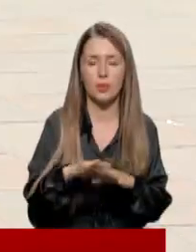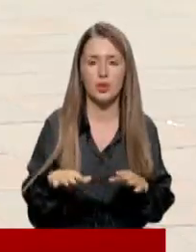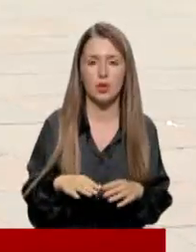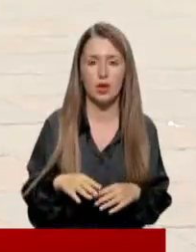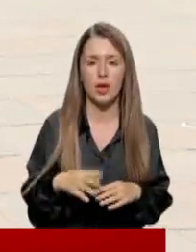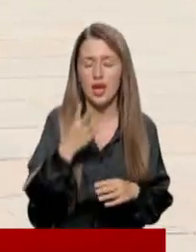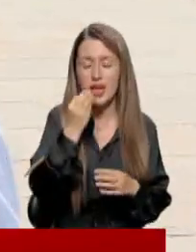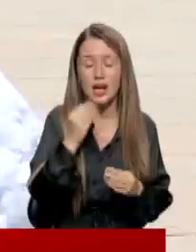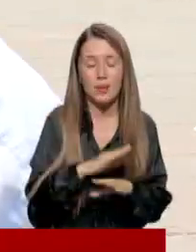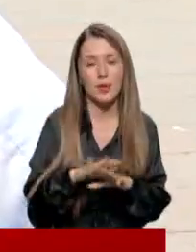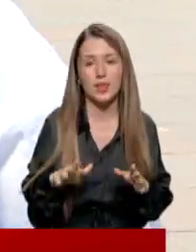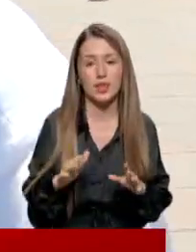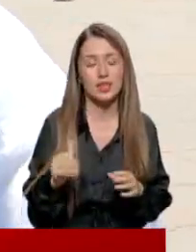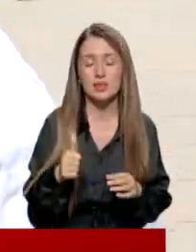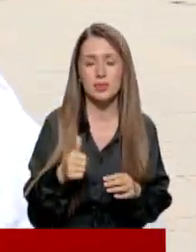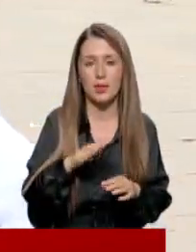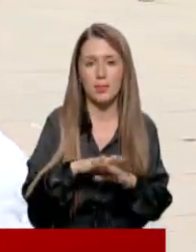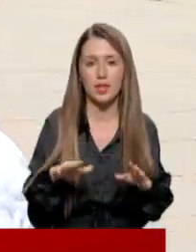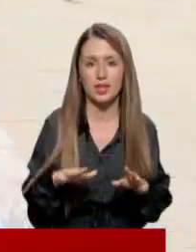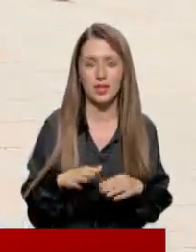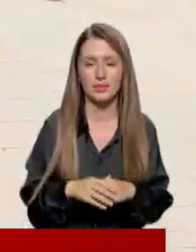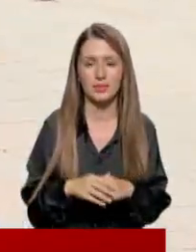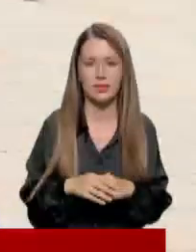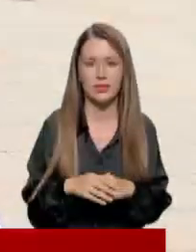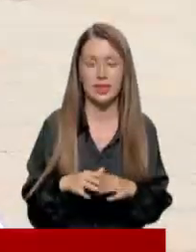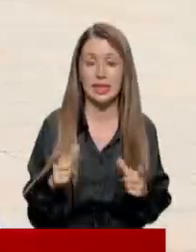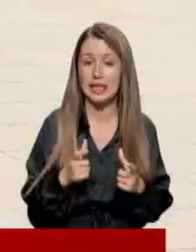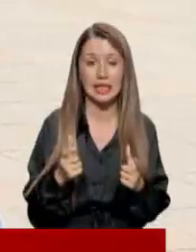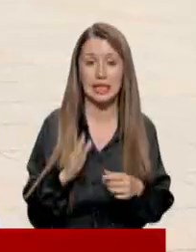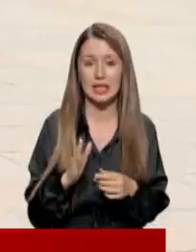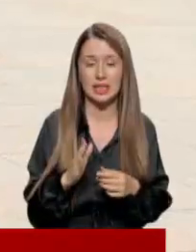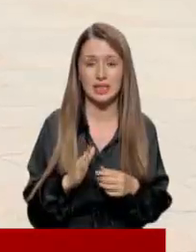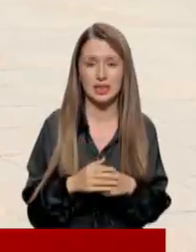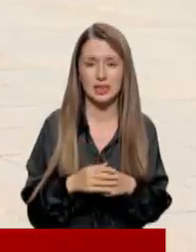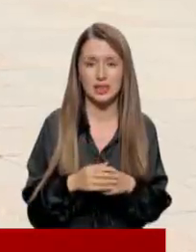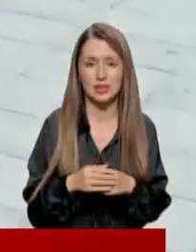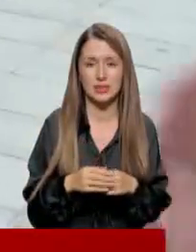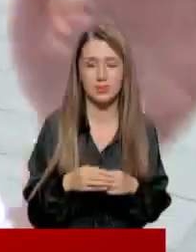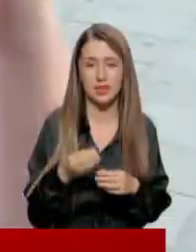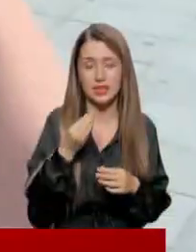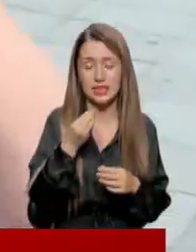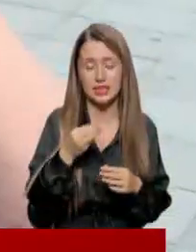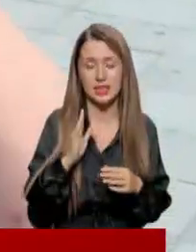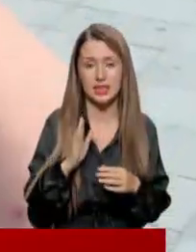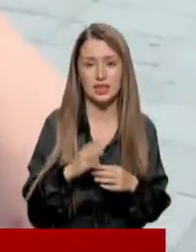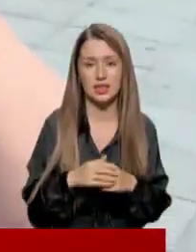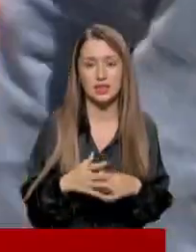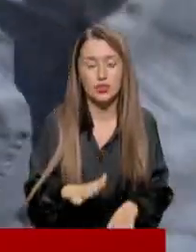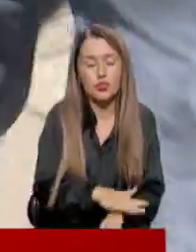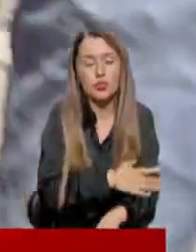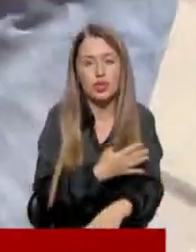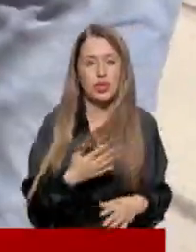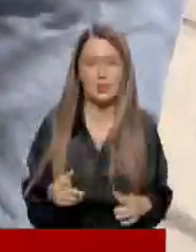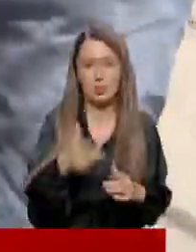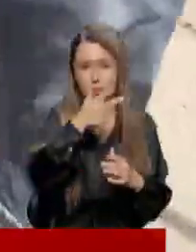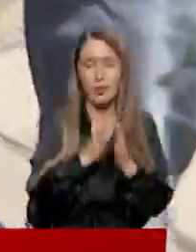duruyor. Bitti. Ne zaman bitti? Ha, 20 lira var cebimde. Nereye gitti bayram ikramiyesi? Nereye gidecek? Mutfağa gitti. Biraz duygulandım, kusura bakmayın.